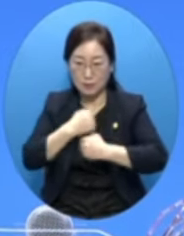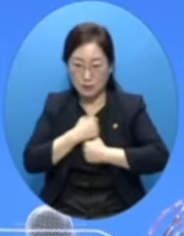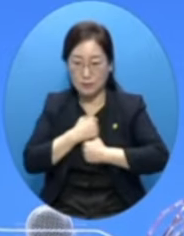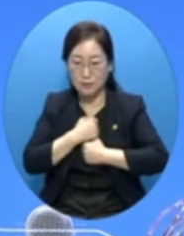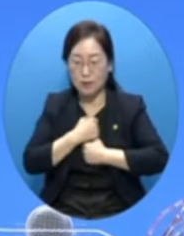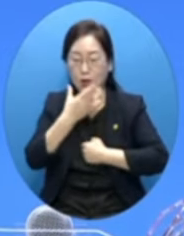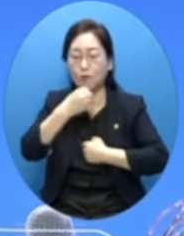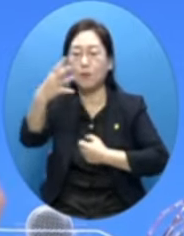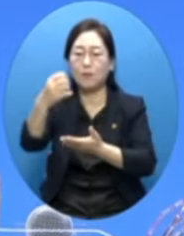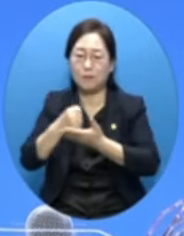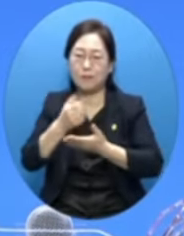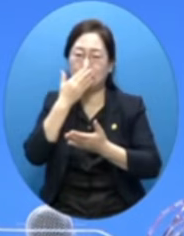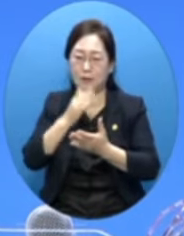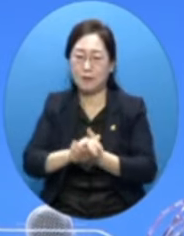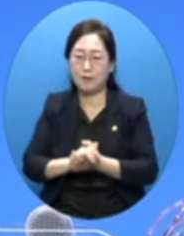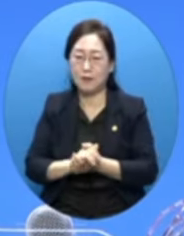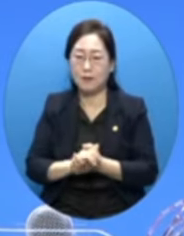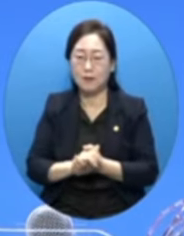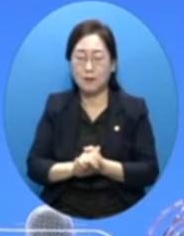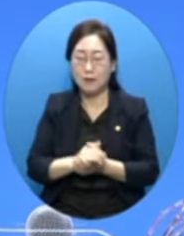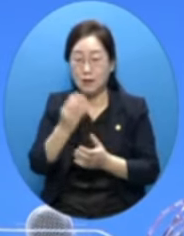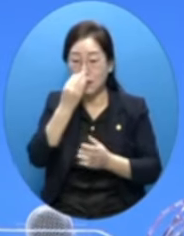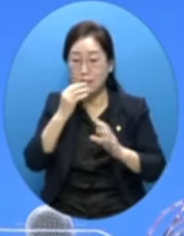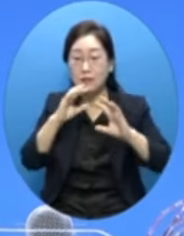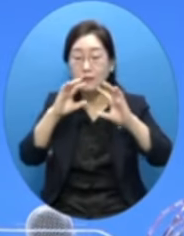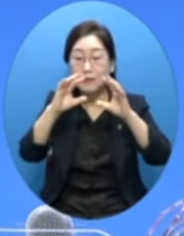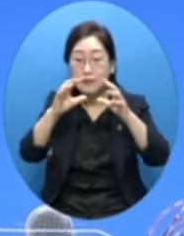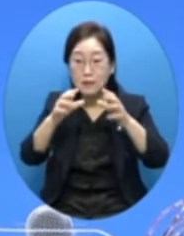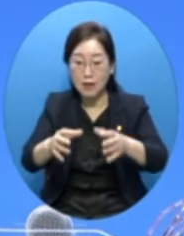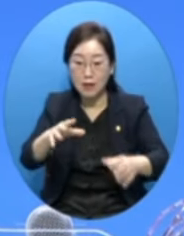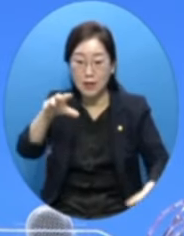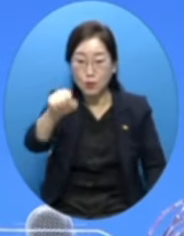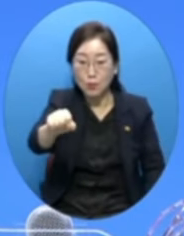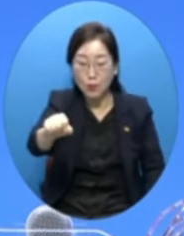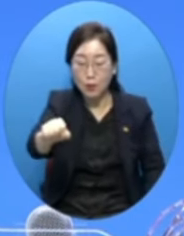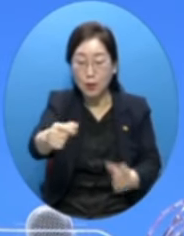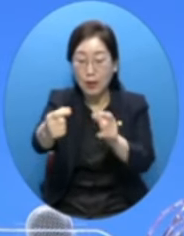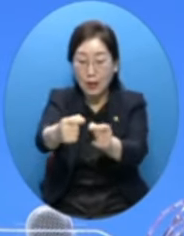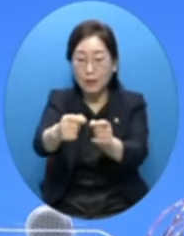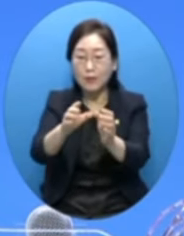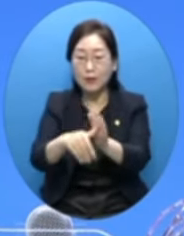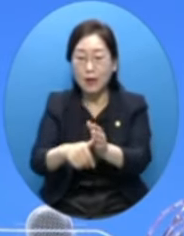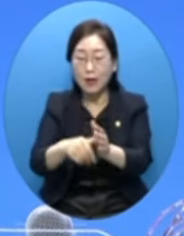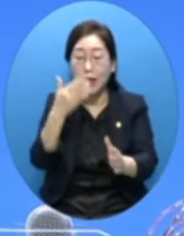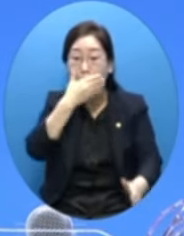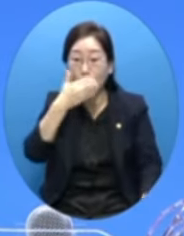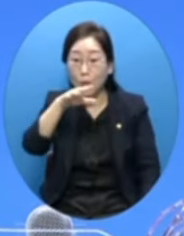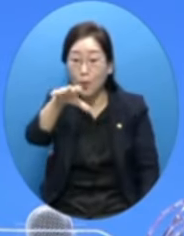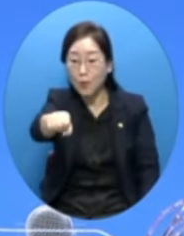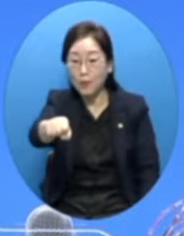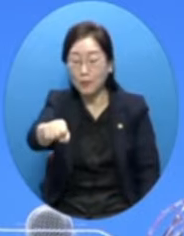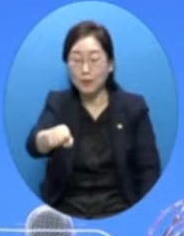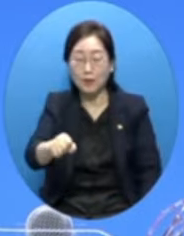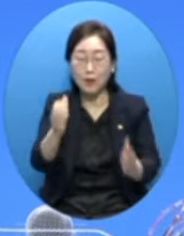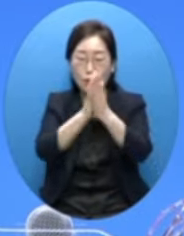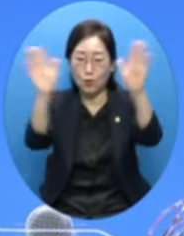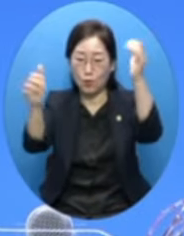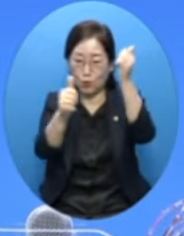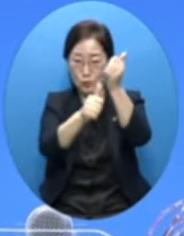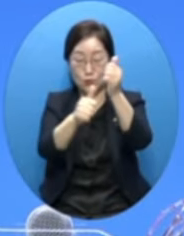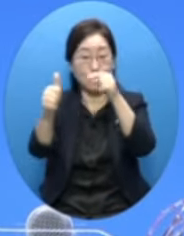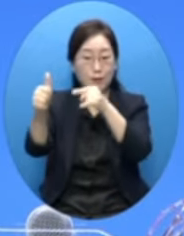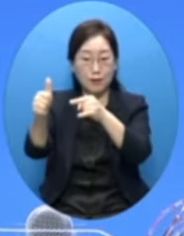것입니다. 이스라엘 정복을 앞둔 여호수아에게 가나안 정복을 앞둔 여호수아에게